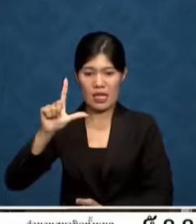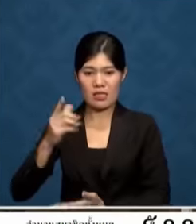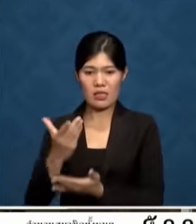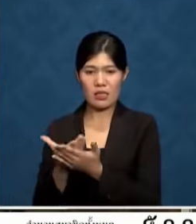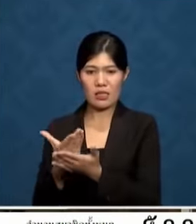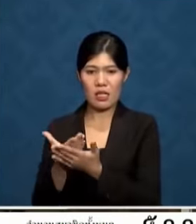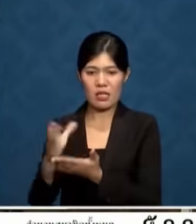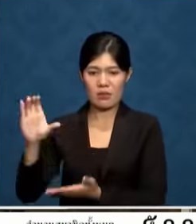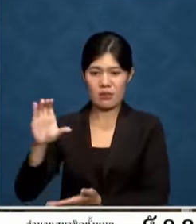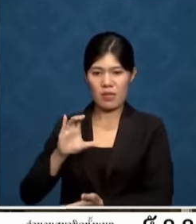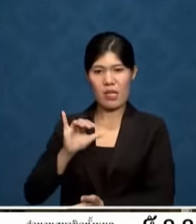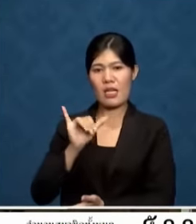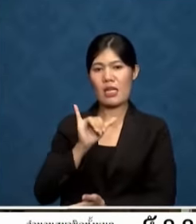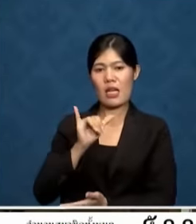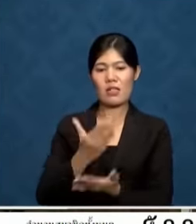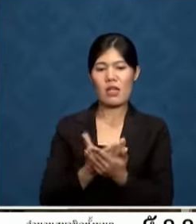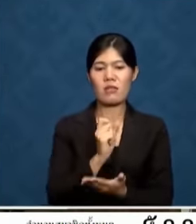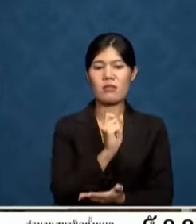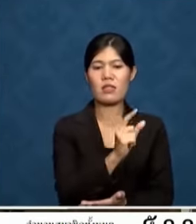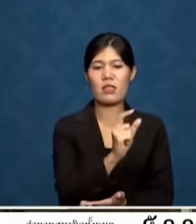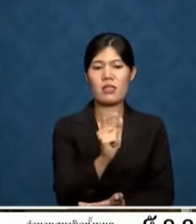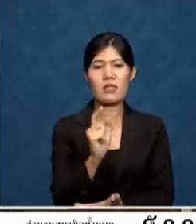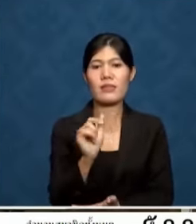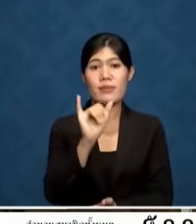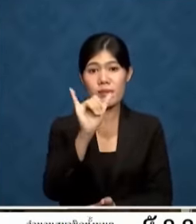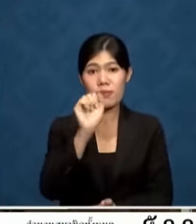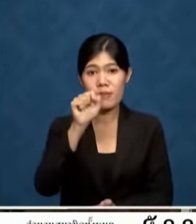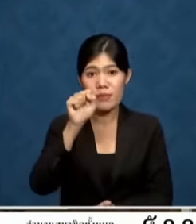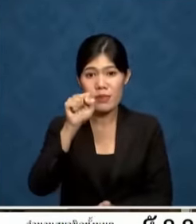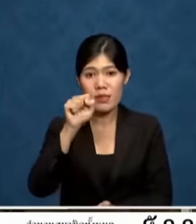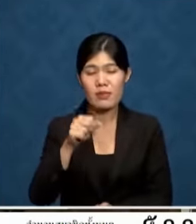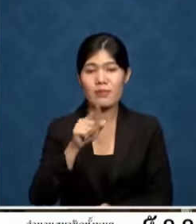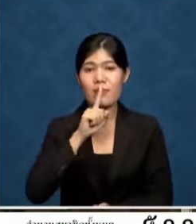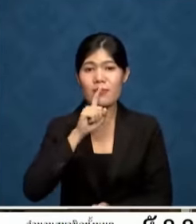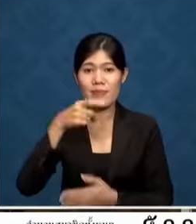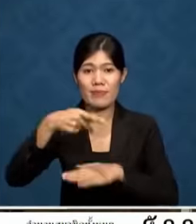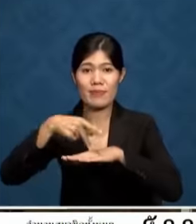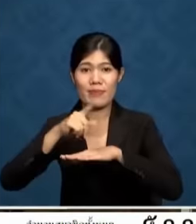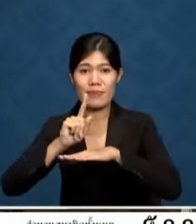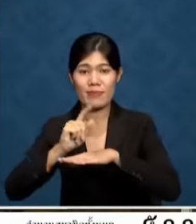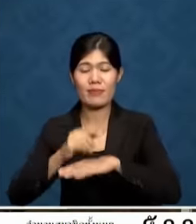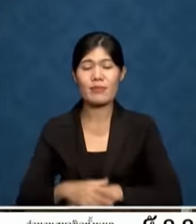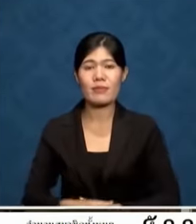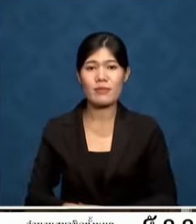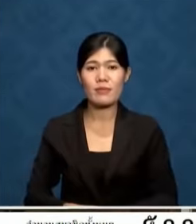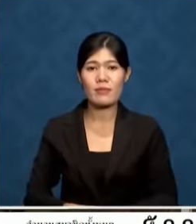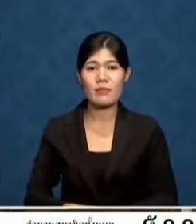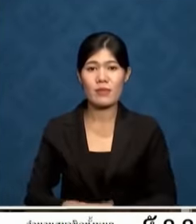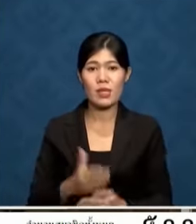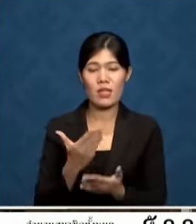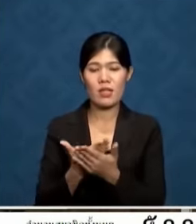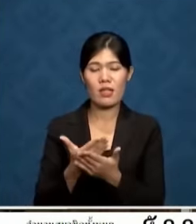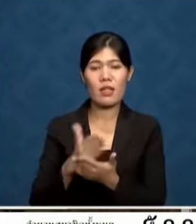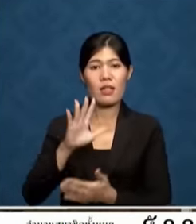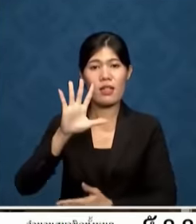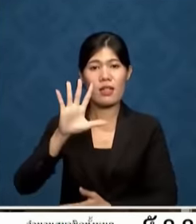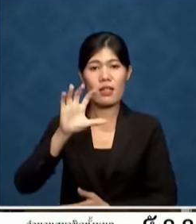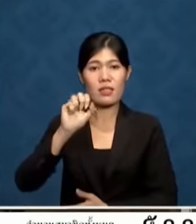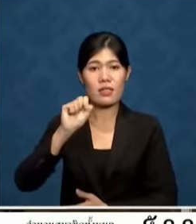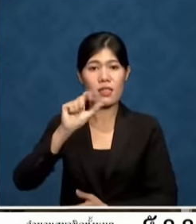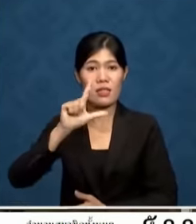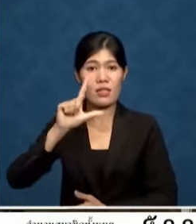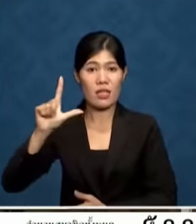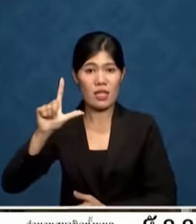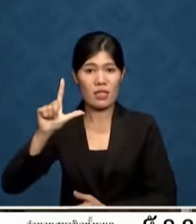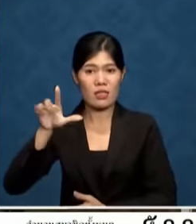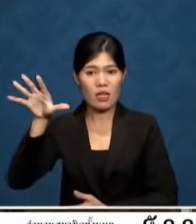แจกใช่ไครับท่านประธานข้อ3เงิน 500,000ล้านจะเอามาจาก